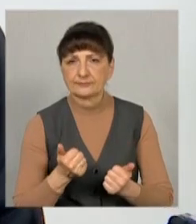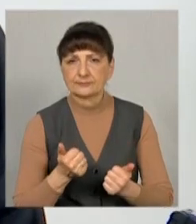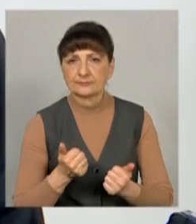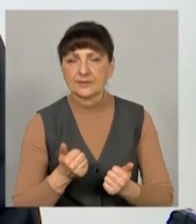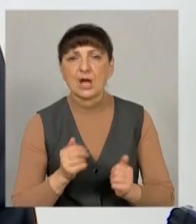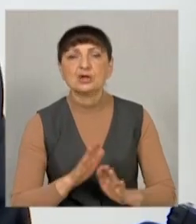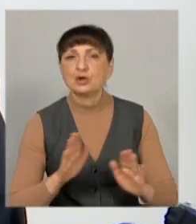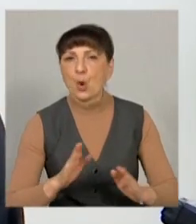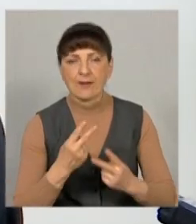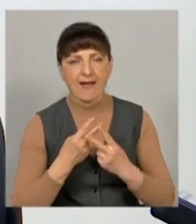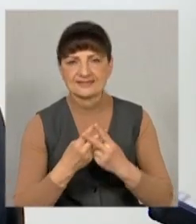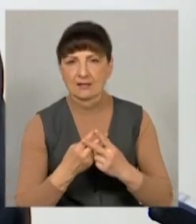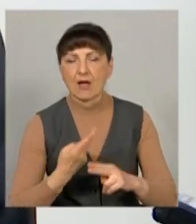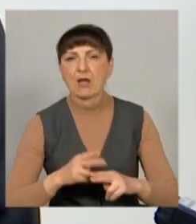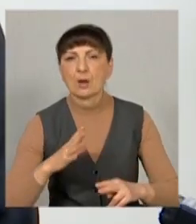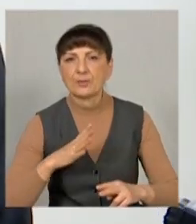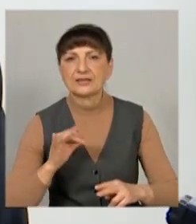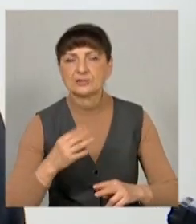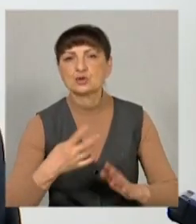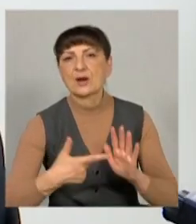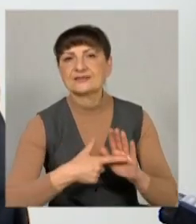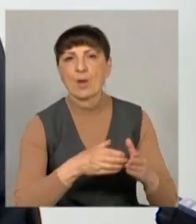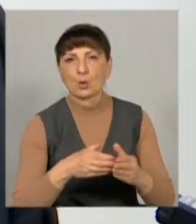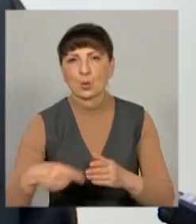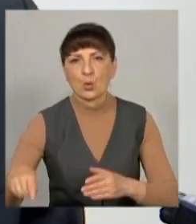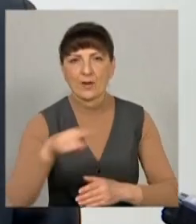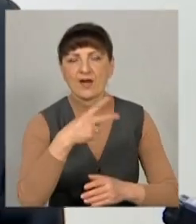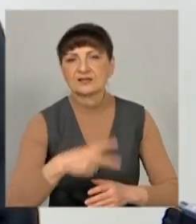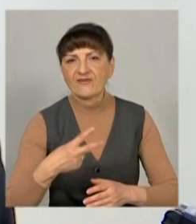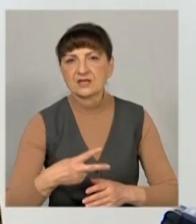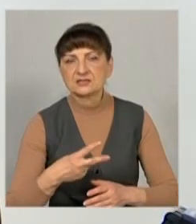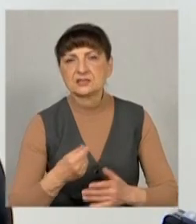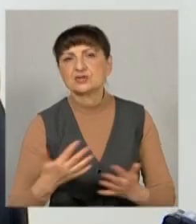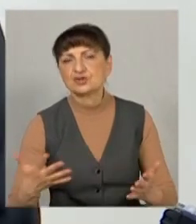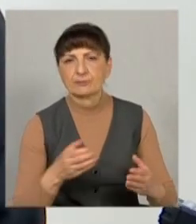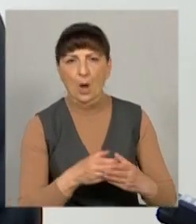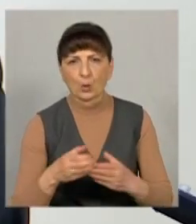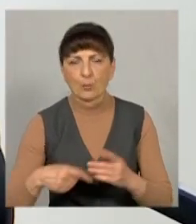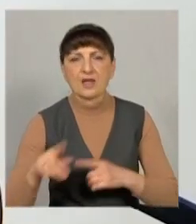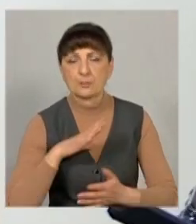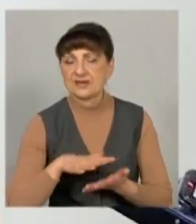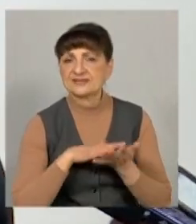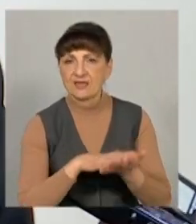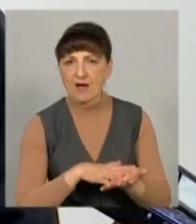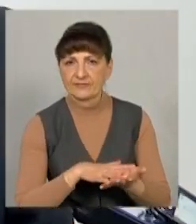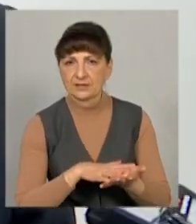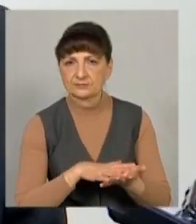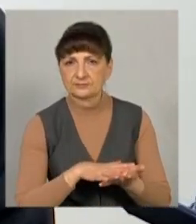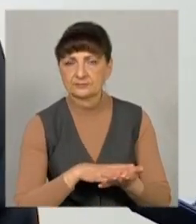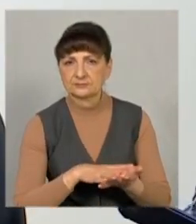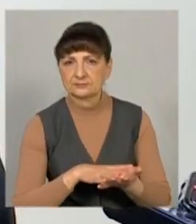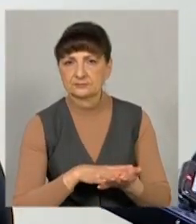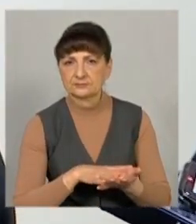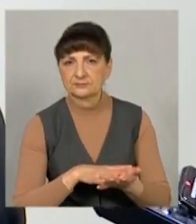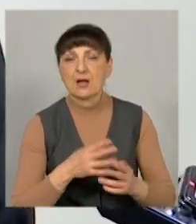Не только в Астане, это было по всем 47 группам. Там, по-моему, 20 чем-то групп, они подали заявки на повышение тарифа, поэтому эти тарифы были